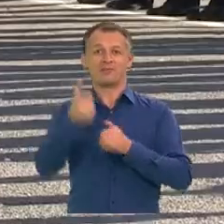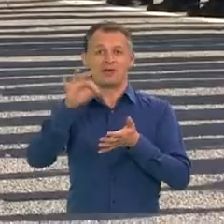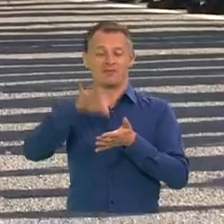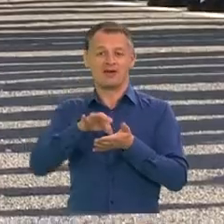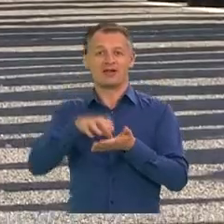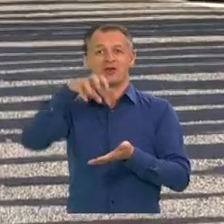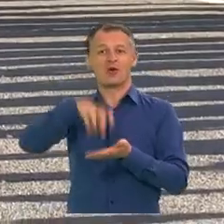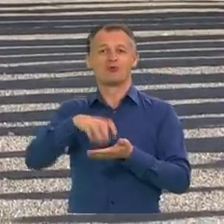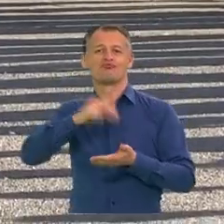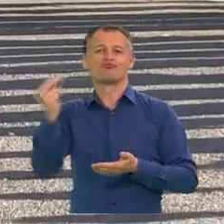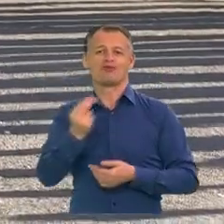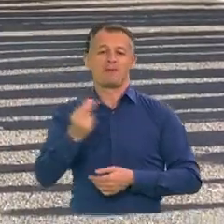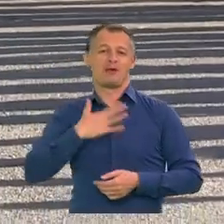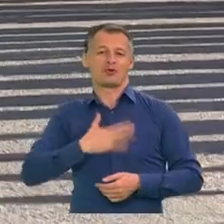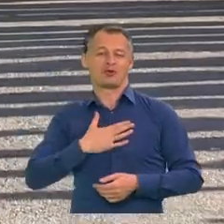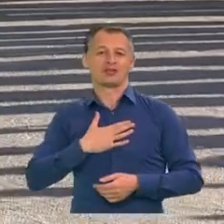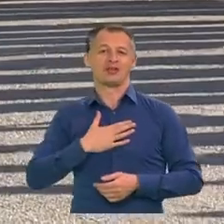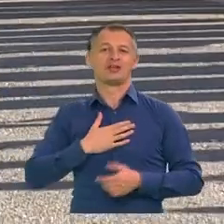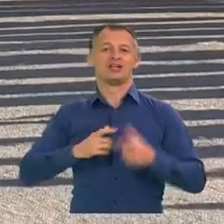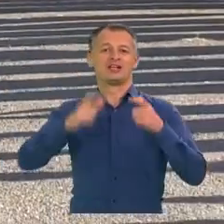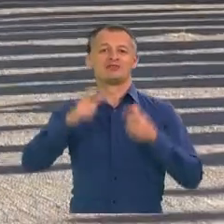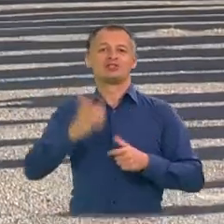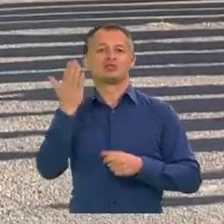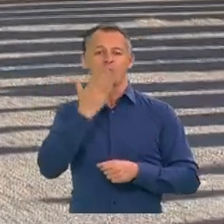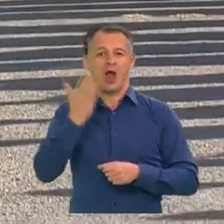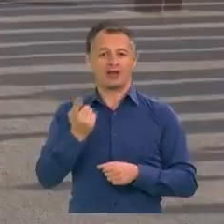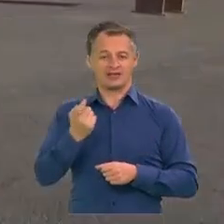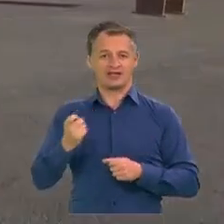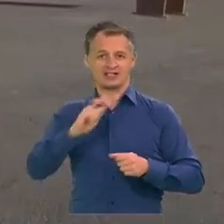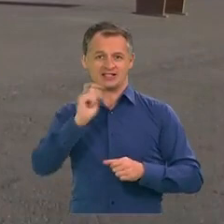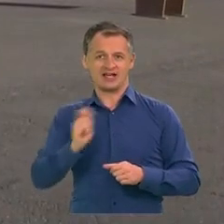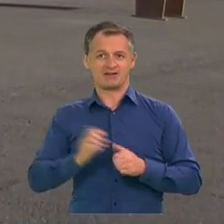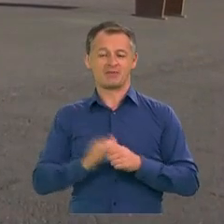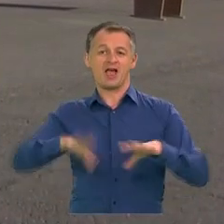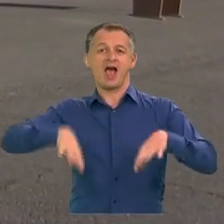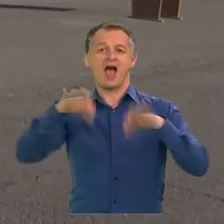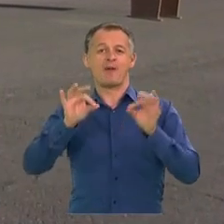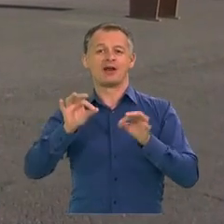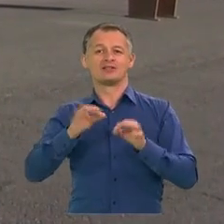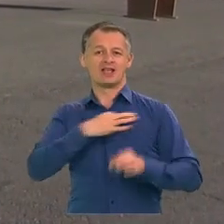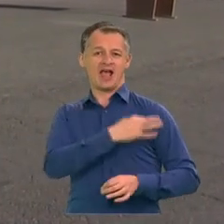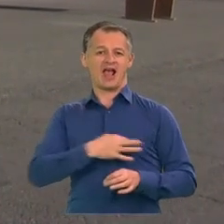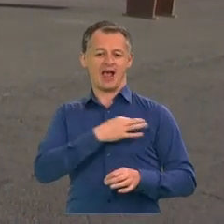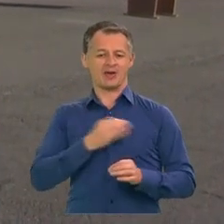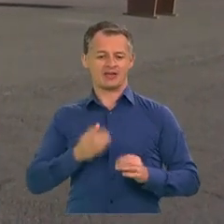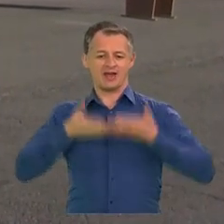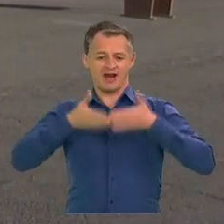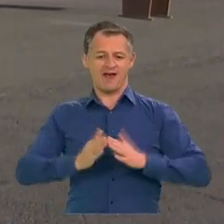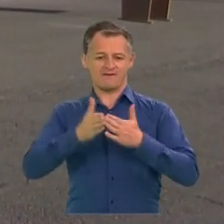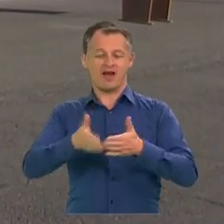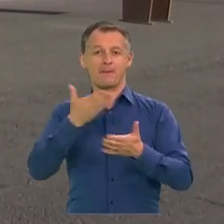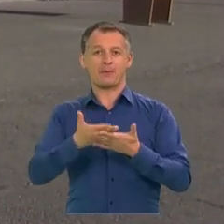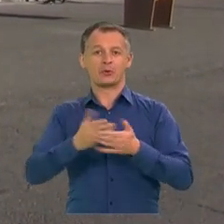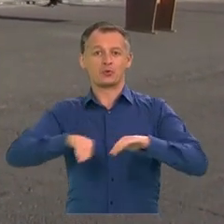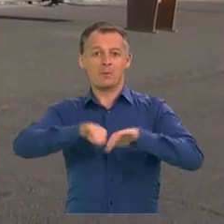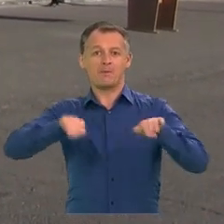uneia dintre cele mai prestigioase unități de învățământ superior din țară. Am ales Academia Navală Mircea cel Bătrân pentru mare.